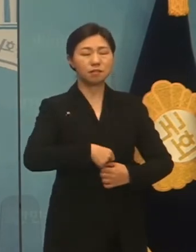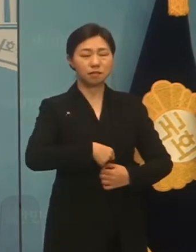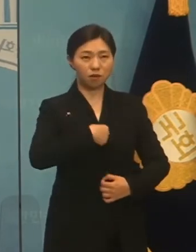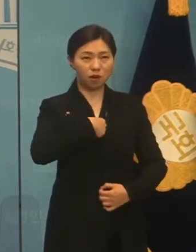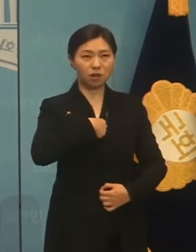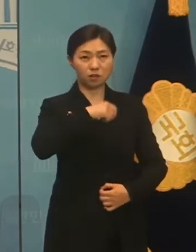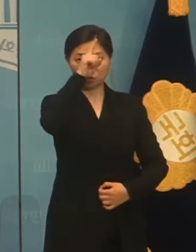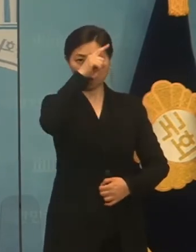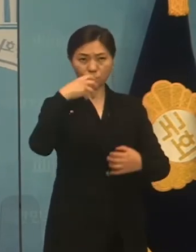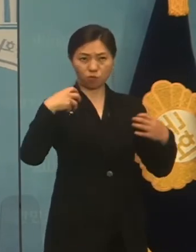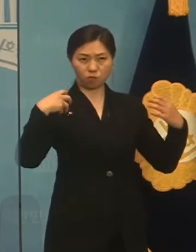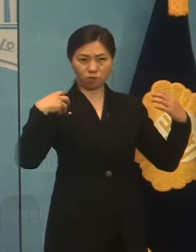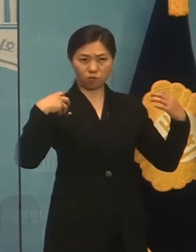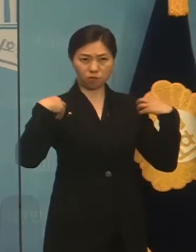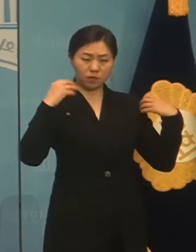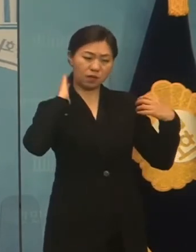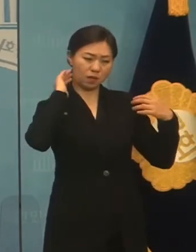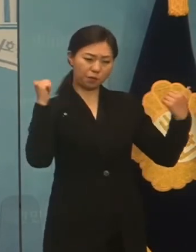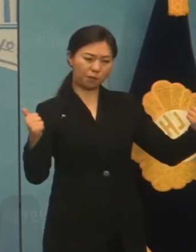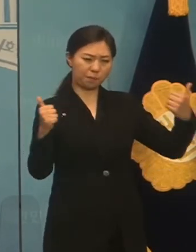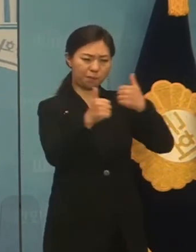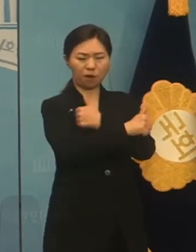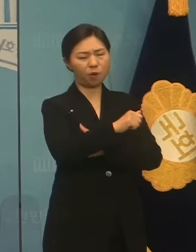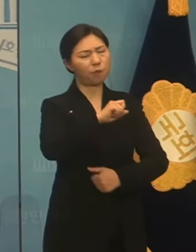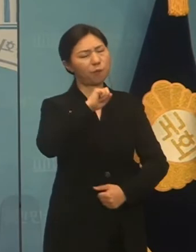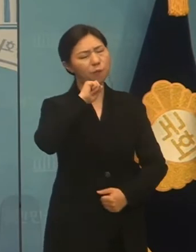점을 분명히 말씀드립니다.